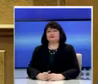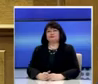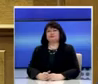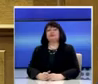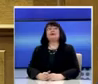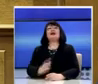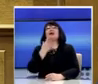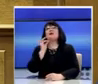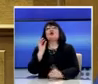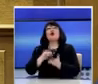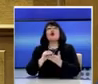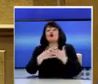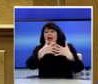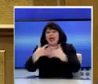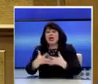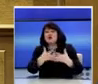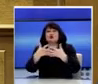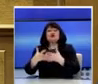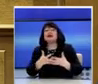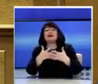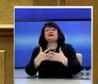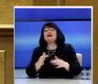Για ποιο λόγο επίσης τα εργοστάσια,